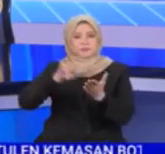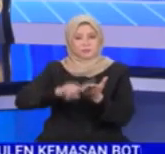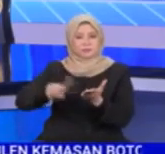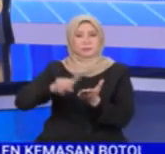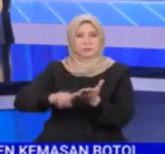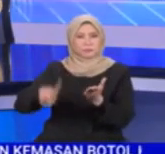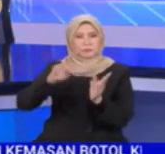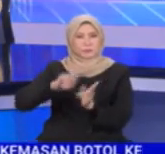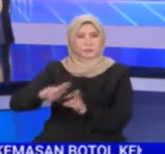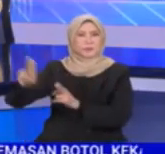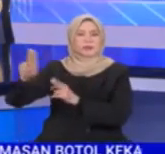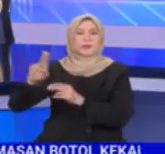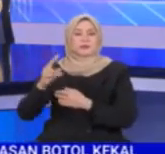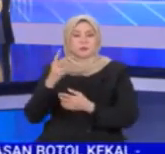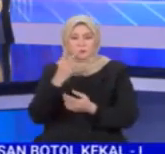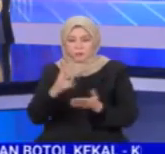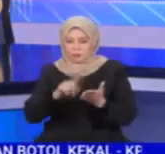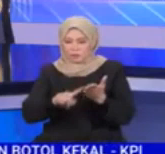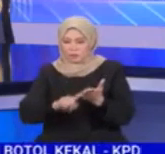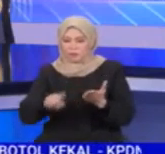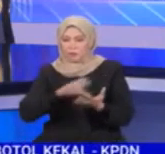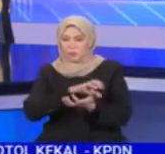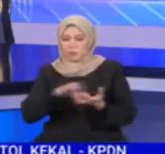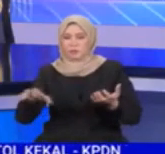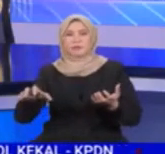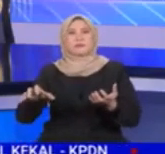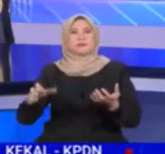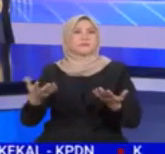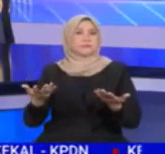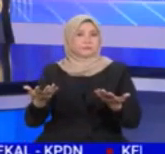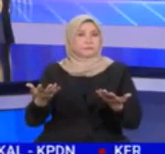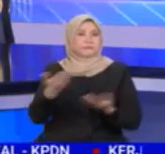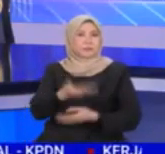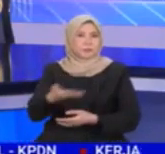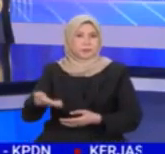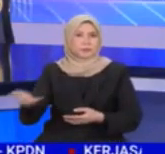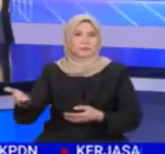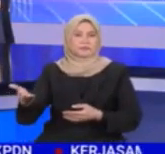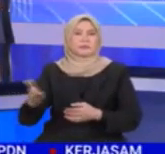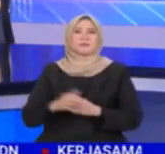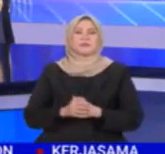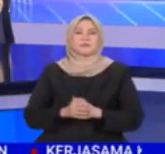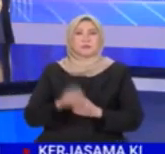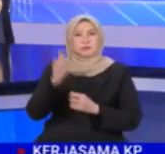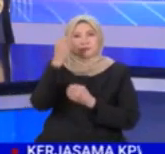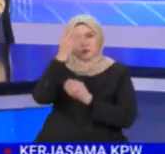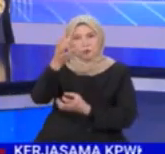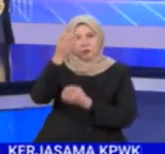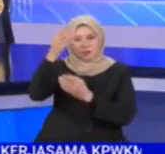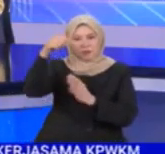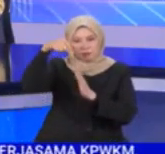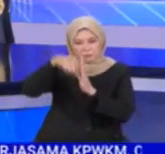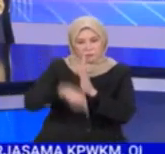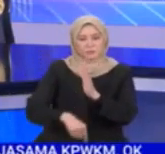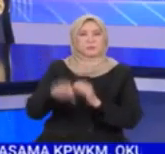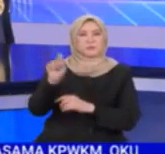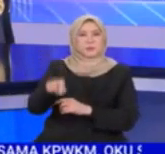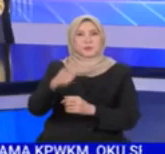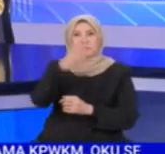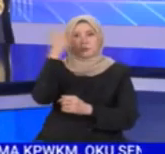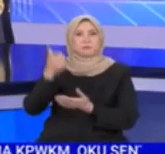Turut dikenal pasti kerosakan dan kemusnahan yang berlaku. Maklumat mengenainya amat diperlukan bagi membolehkan bantuan